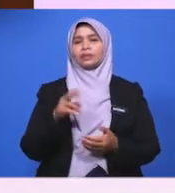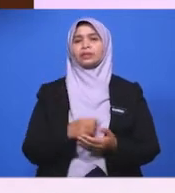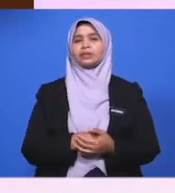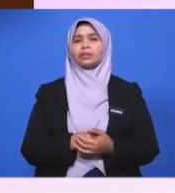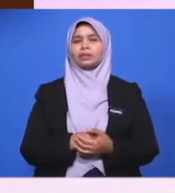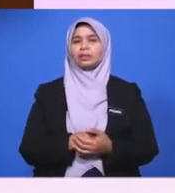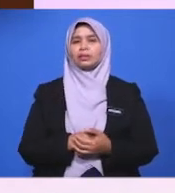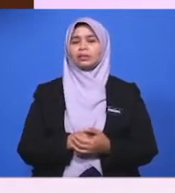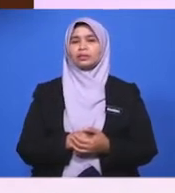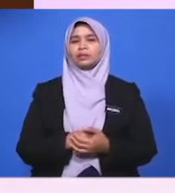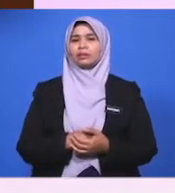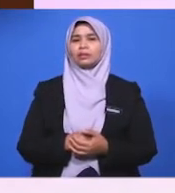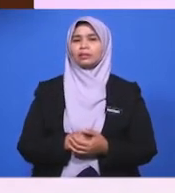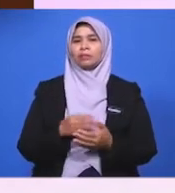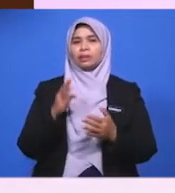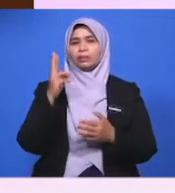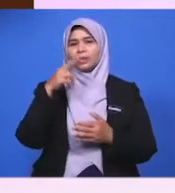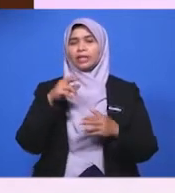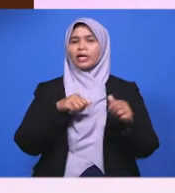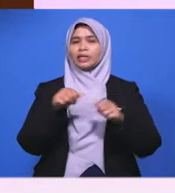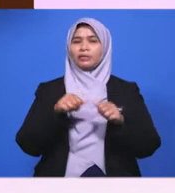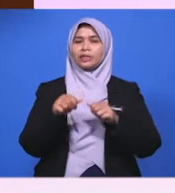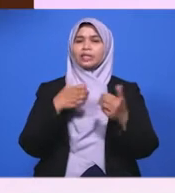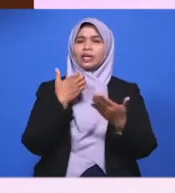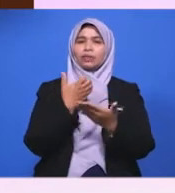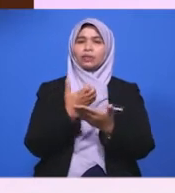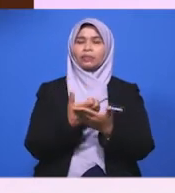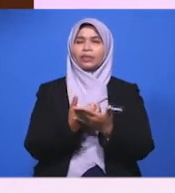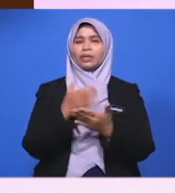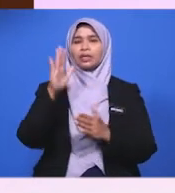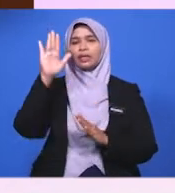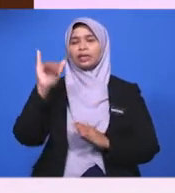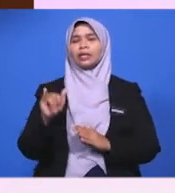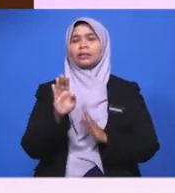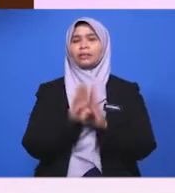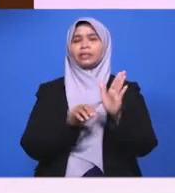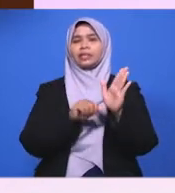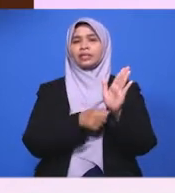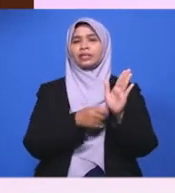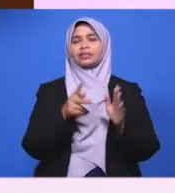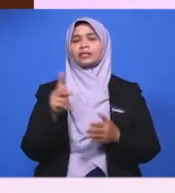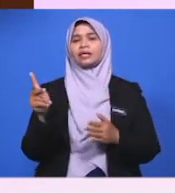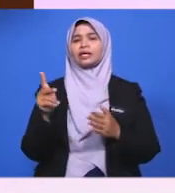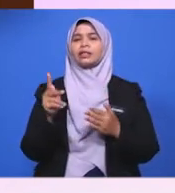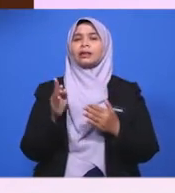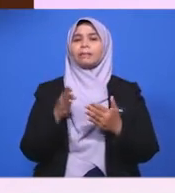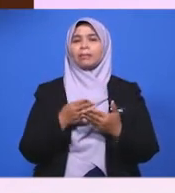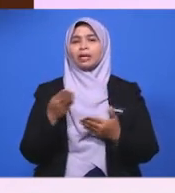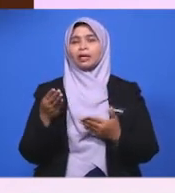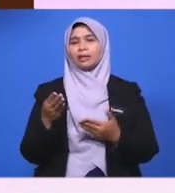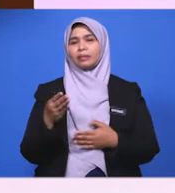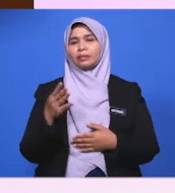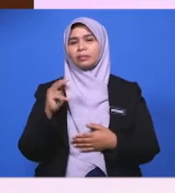iaitu sektor sekunda, merupakan aktiviti ekonomi yang berasaskan bahan